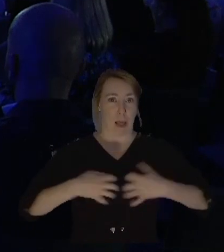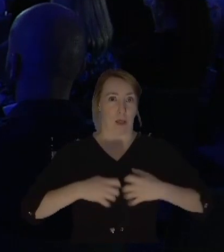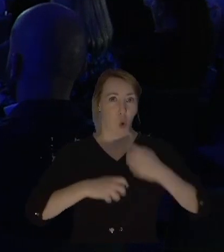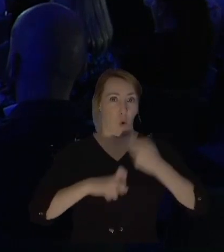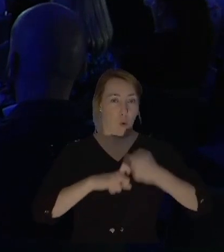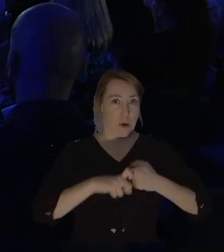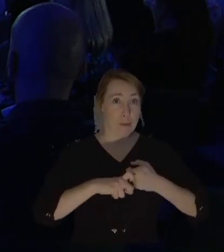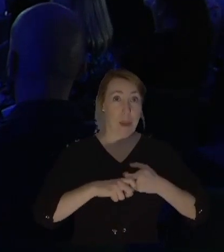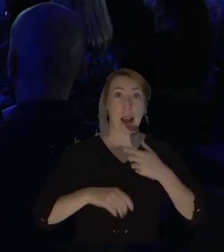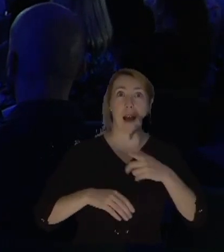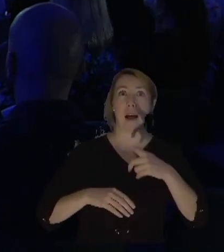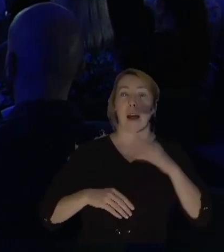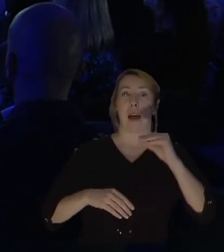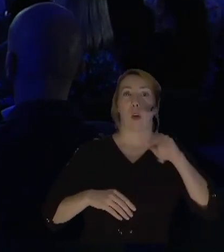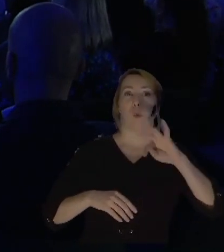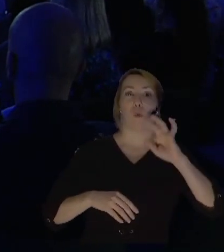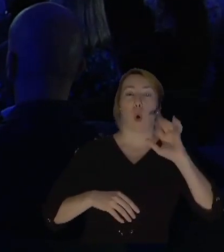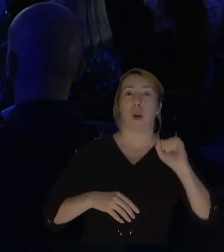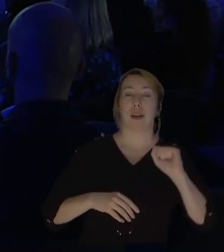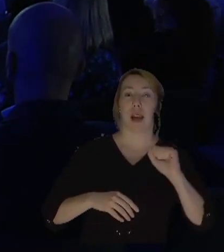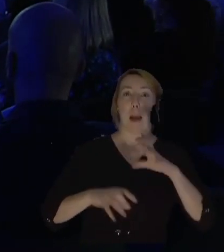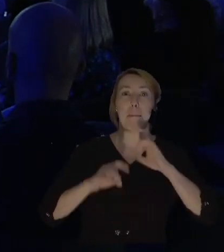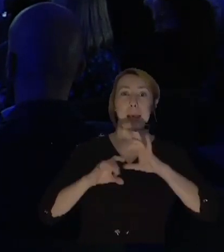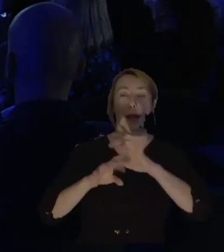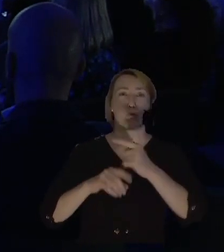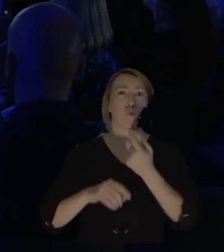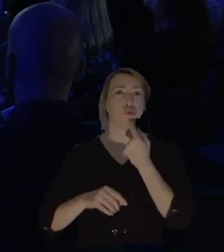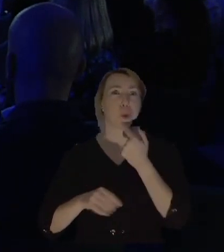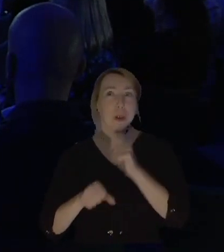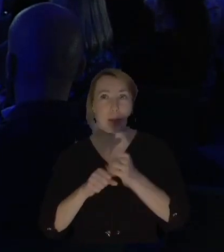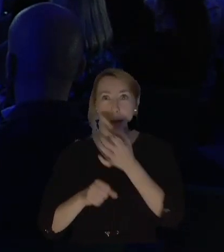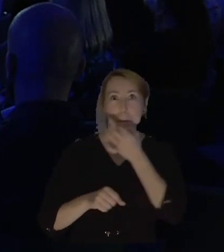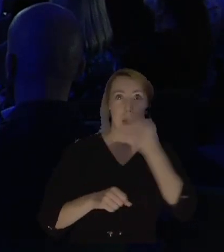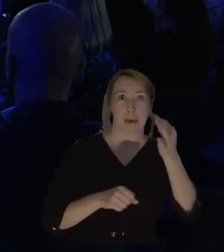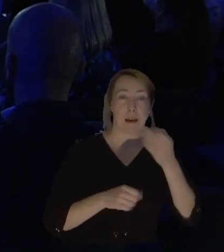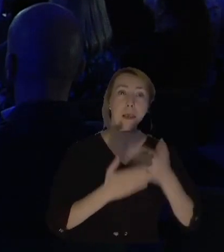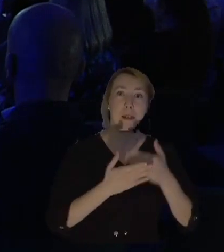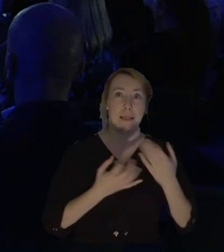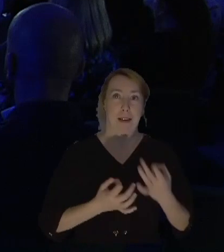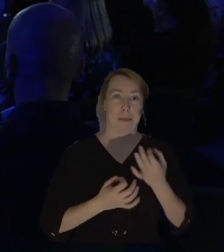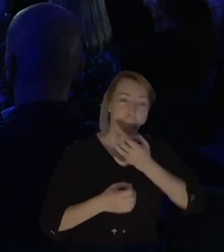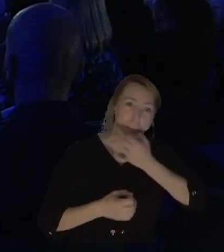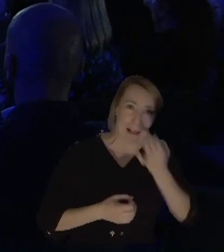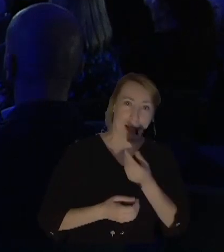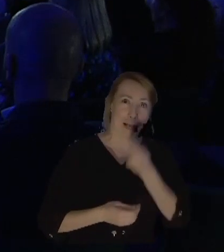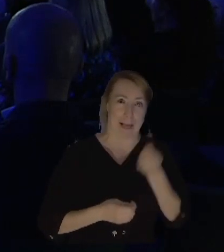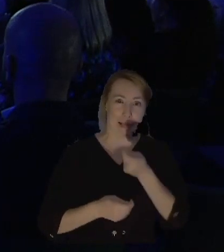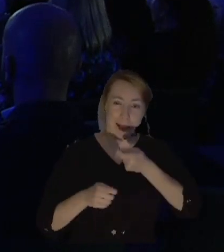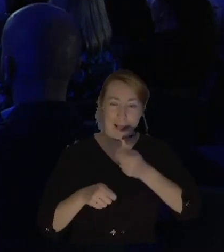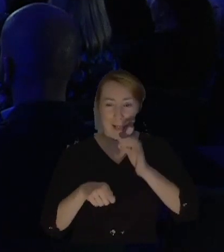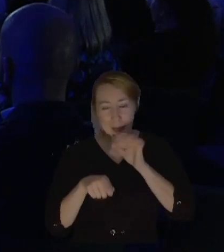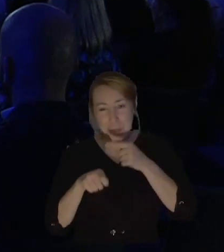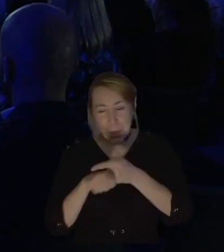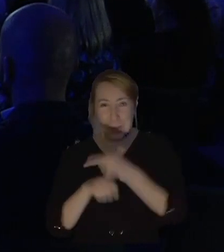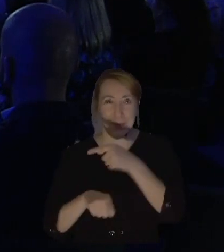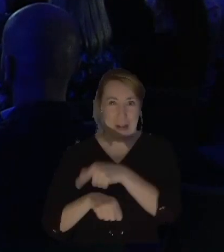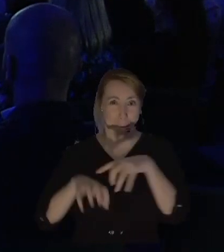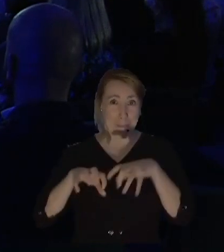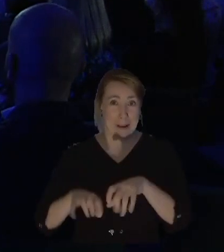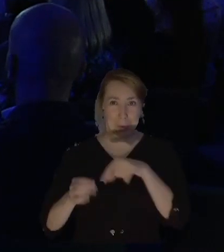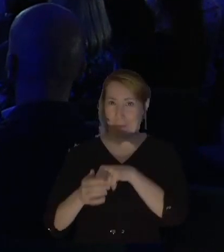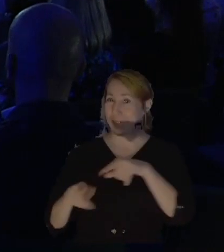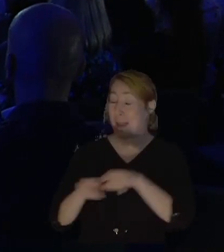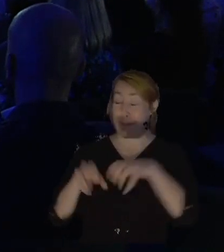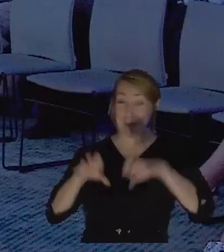biegacza? Zapytamy Agatę Basińską-Mzych, ale wcześniej znowuż trochę pomęczę prezesa. On się tego też nie